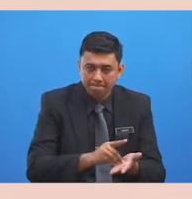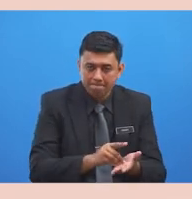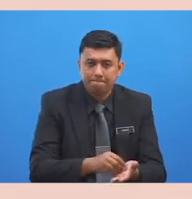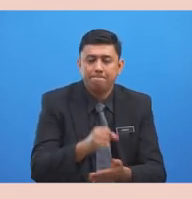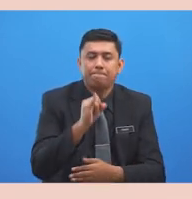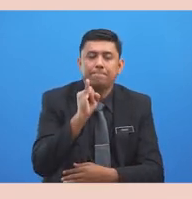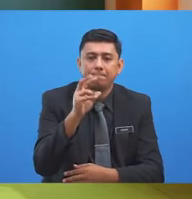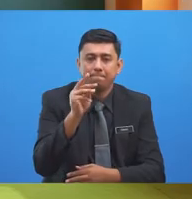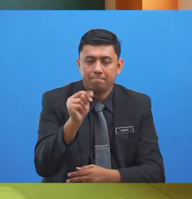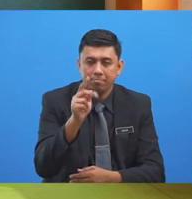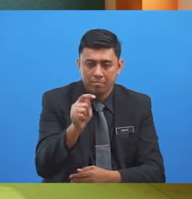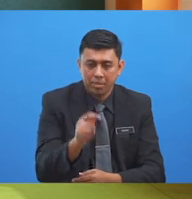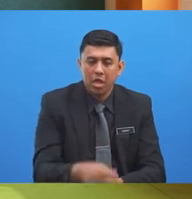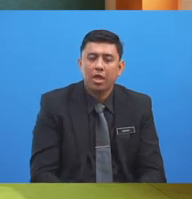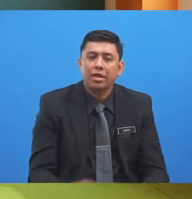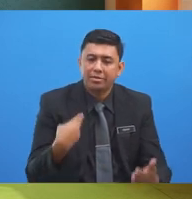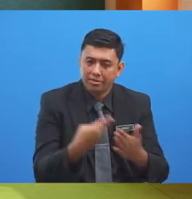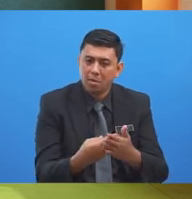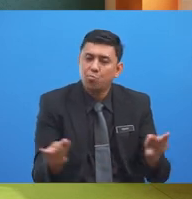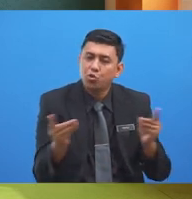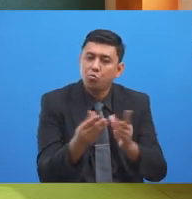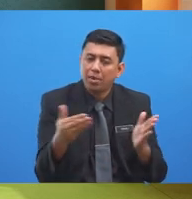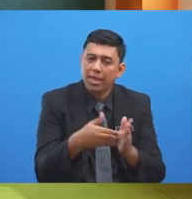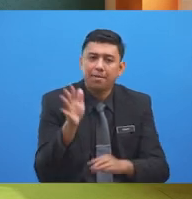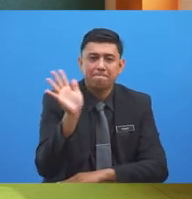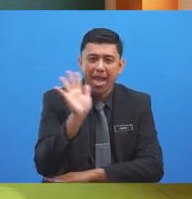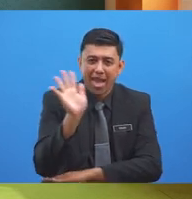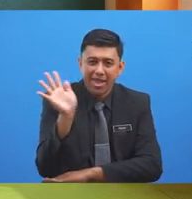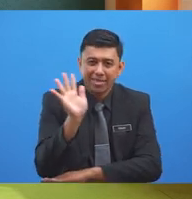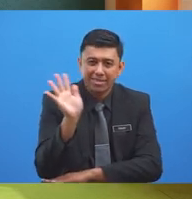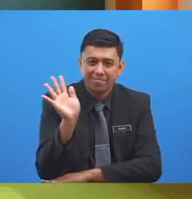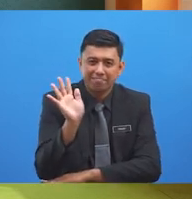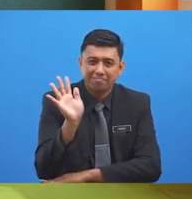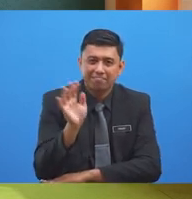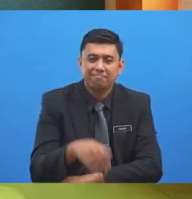memaparkan output. Sehingga kita berjumpa lagi. Bye!